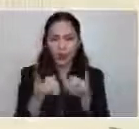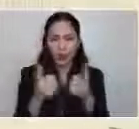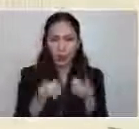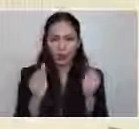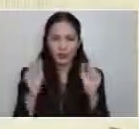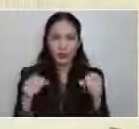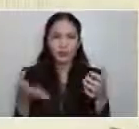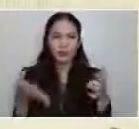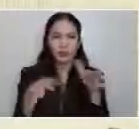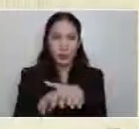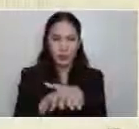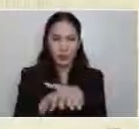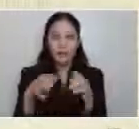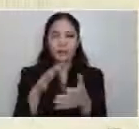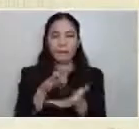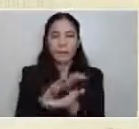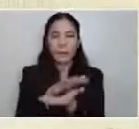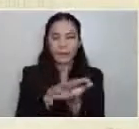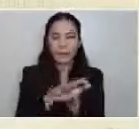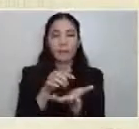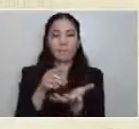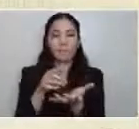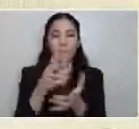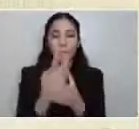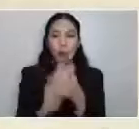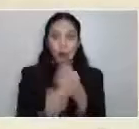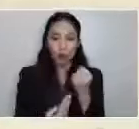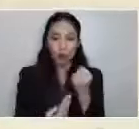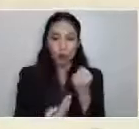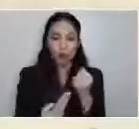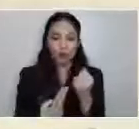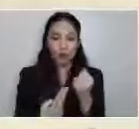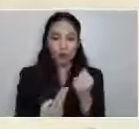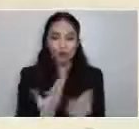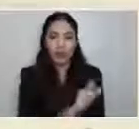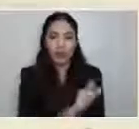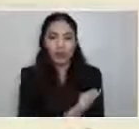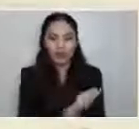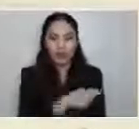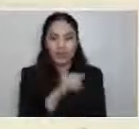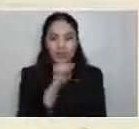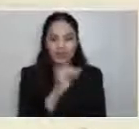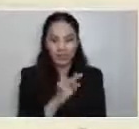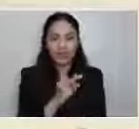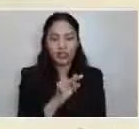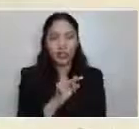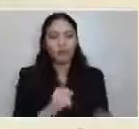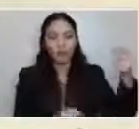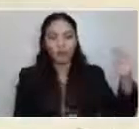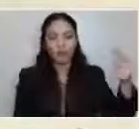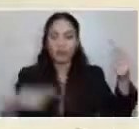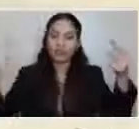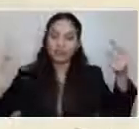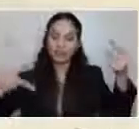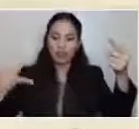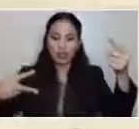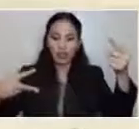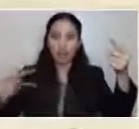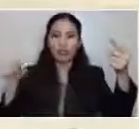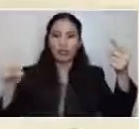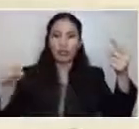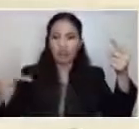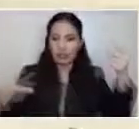Gani talaga namang rise and shine ang mangyayari ngayong araw na ito dahil isang magandang balita ang ating inaasahan ngayong umagang ito.